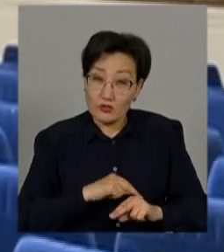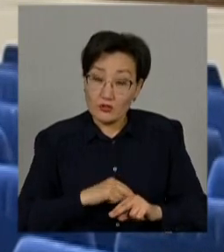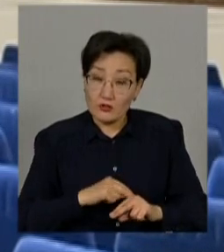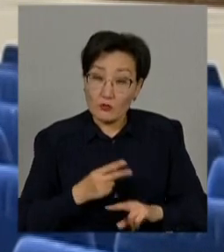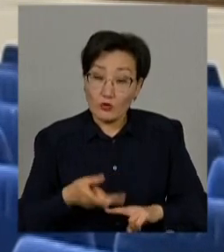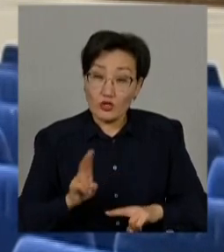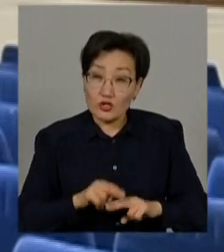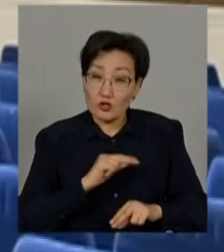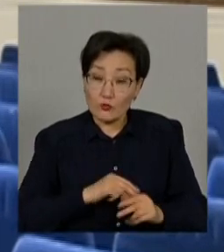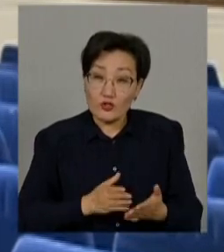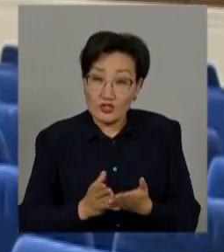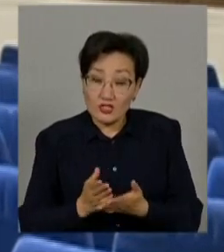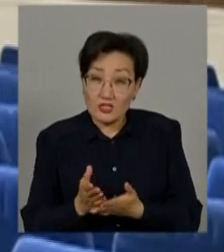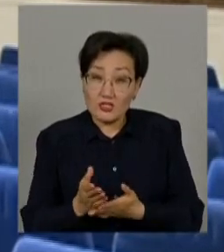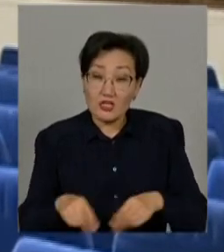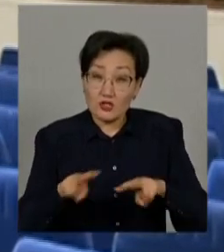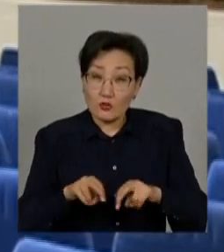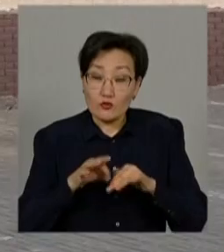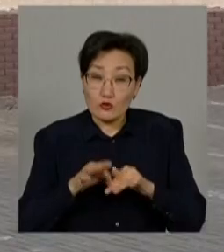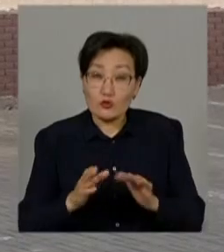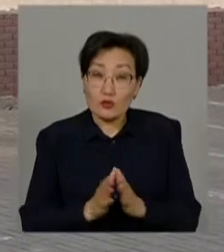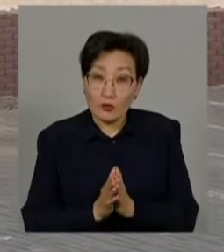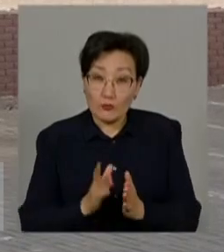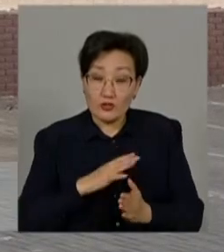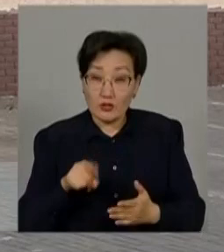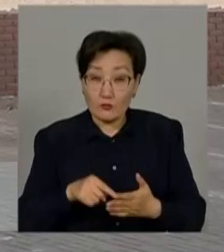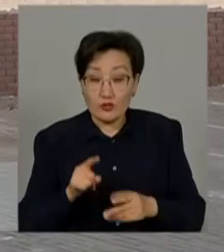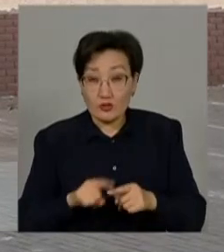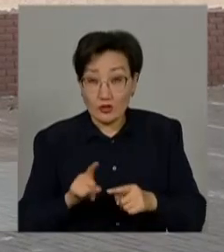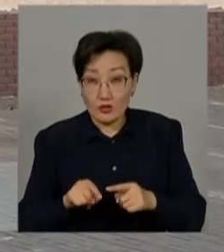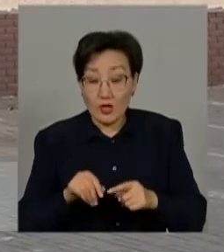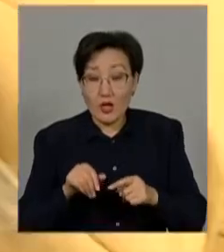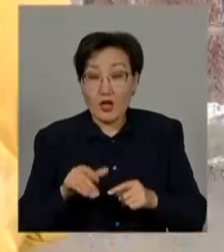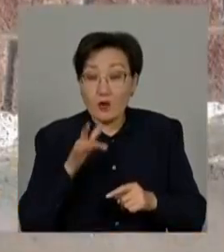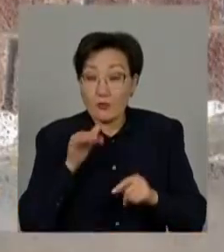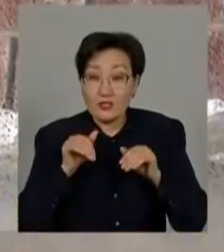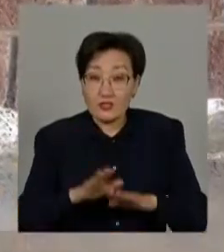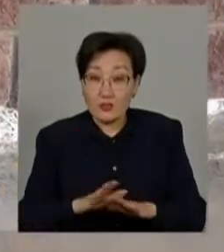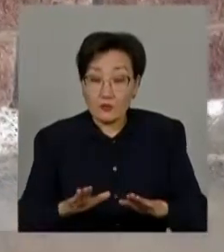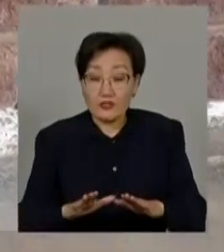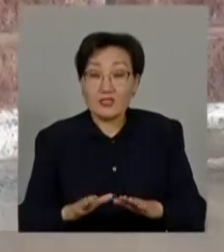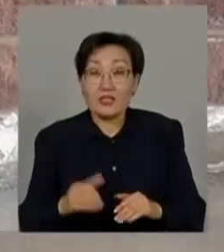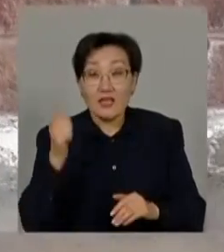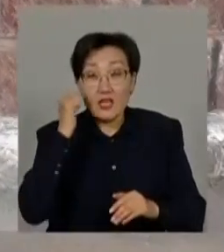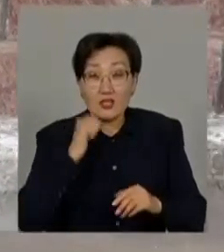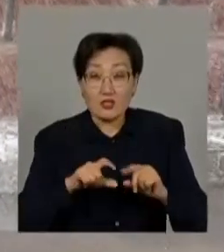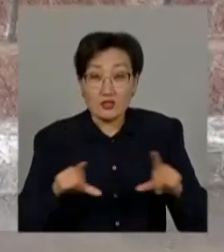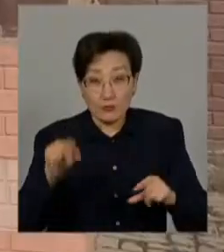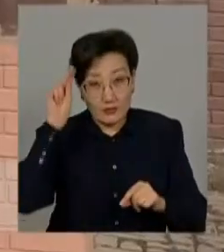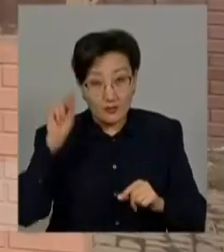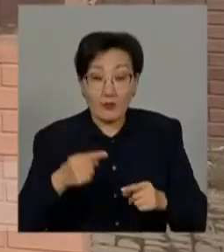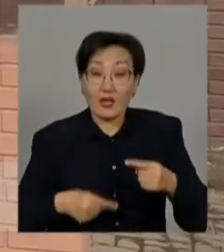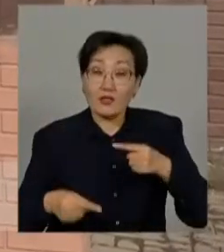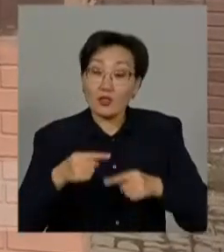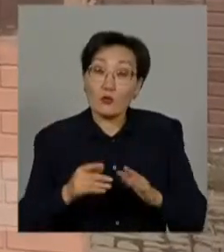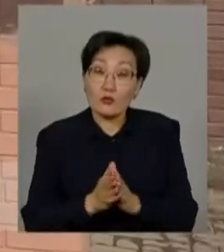бұл жұмысқа тікелей тексеру жүргізуді сұраған болатын. Мәселе жуық арада шешілмесе, тұрғындар тым құрығанда ескі мектепке қайтаруды сұрайды.